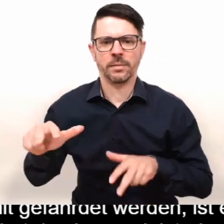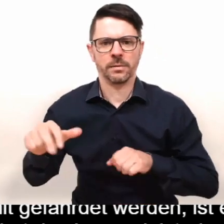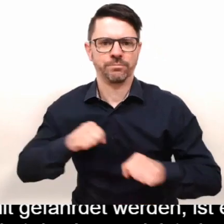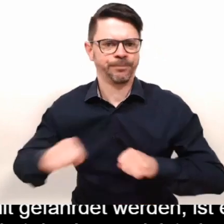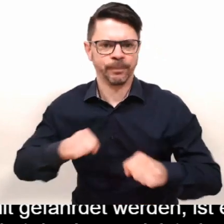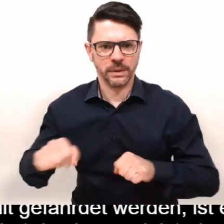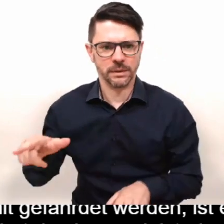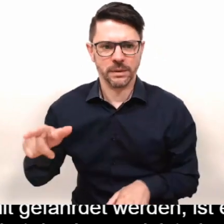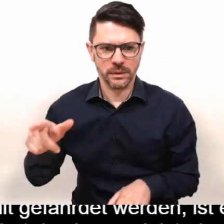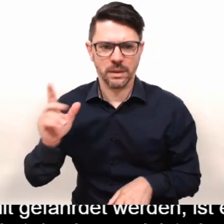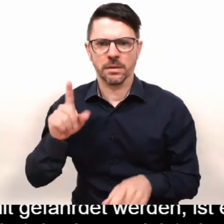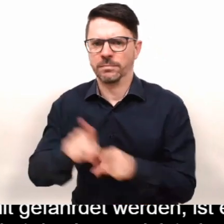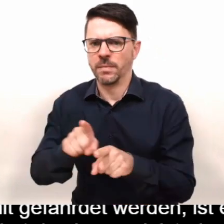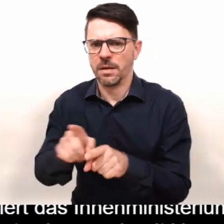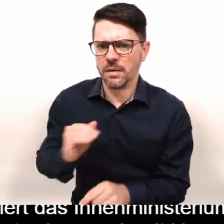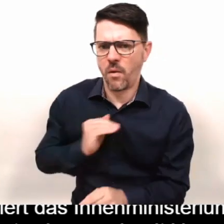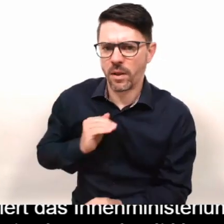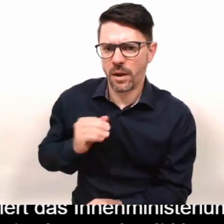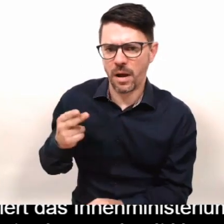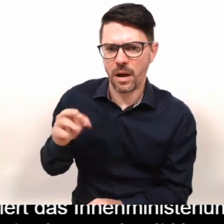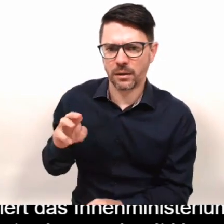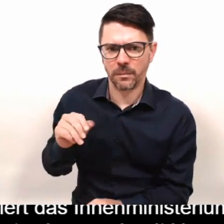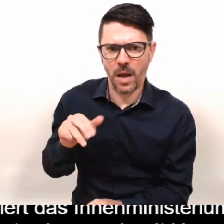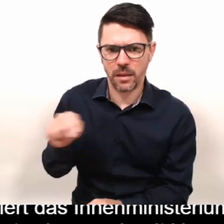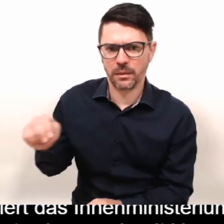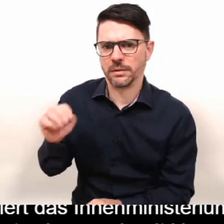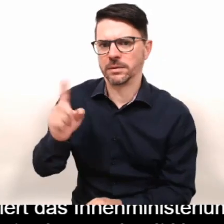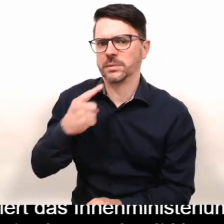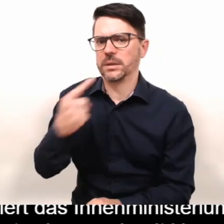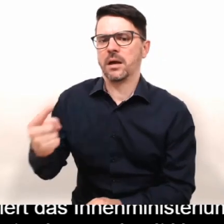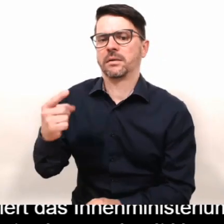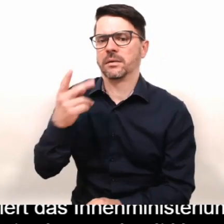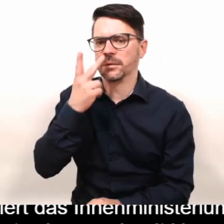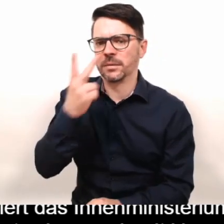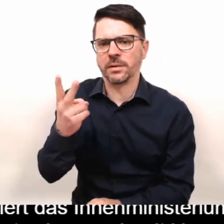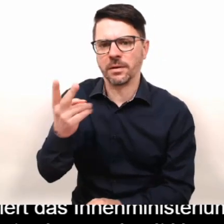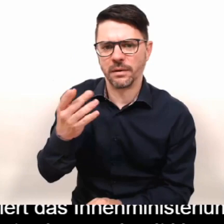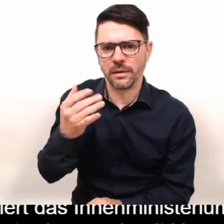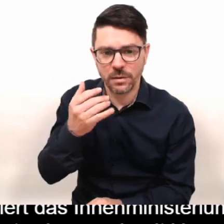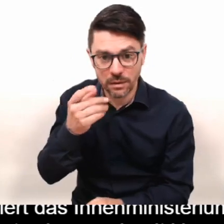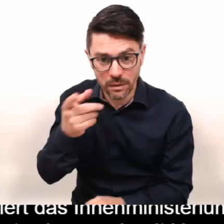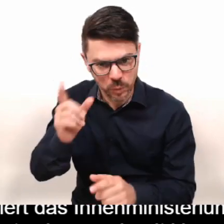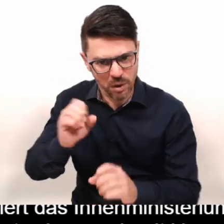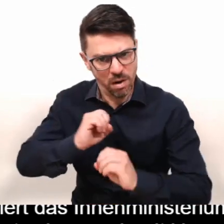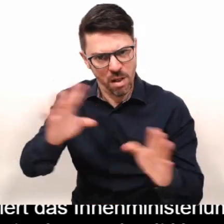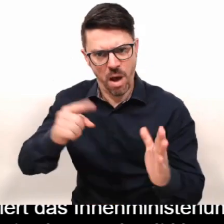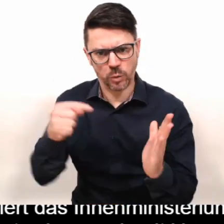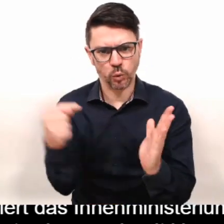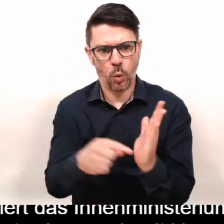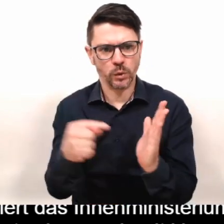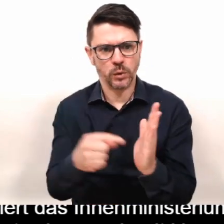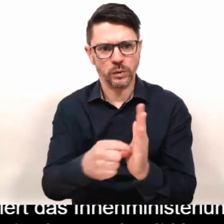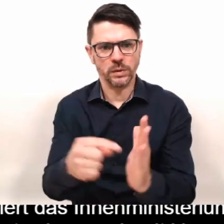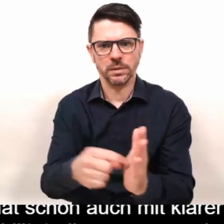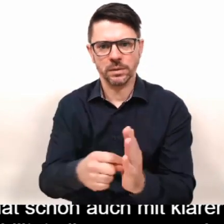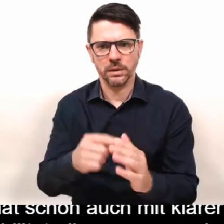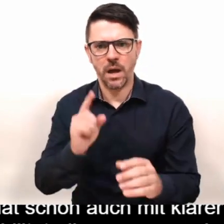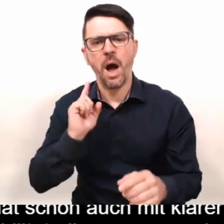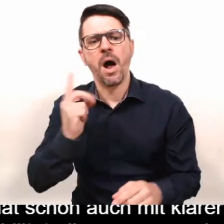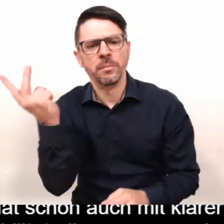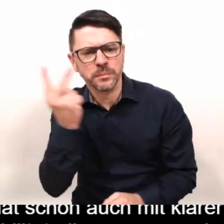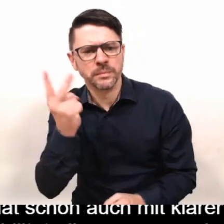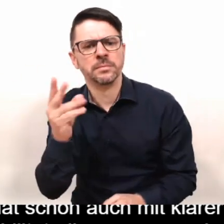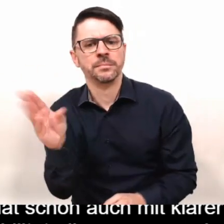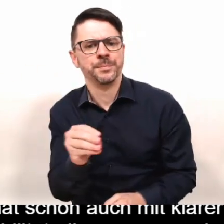Bereich hat. Weil man muss sich ja immer auch vor Augen halten, diese Demonstrationen, da geht es ja nicht sozusagen um die Freiheit in Absurdistan, um ein